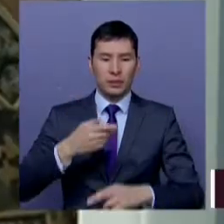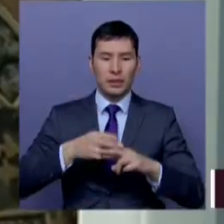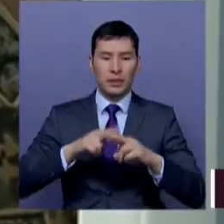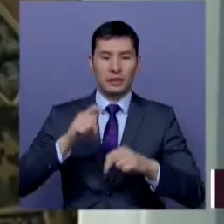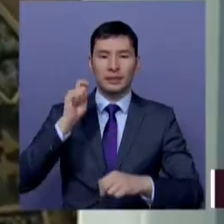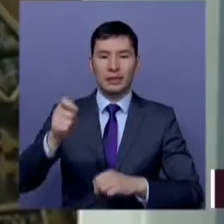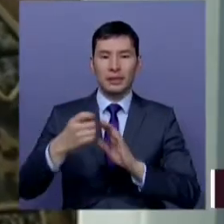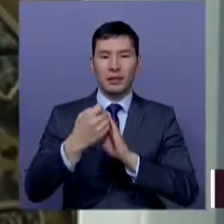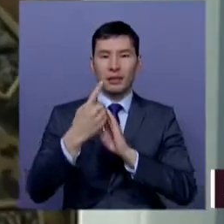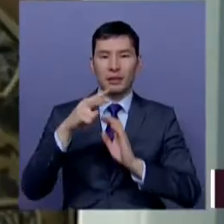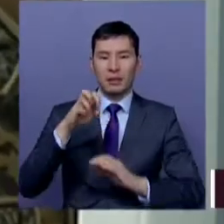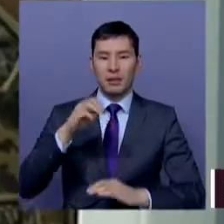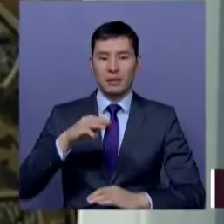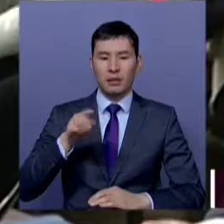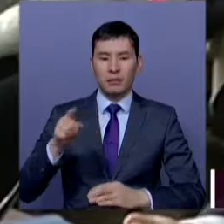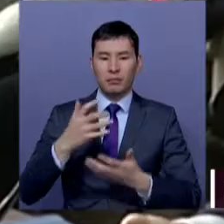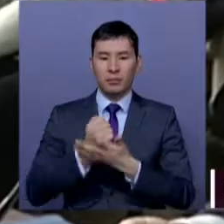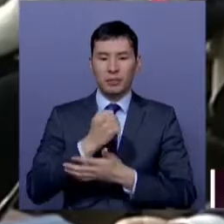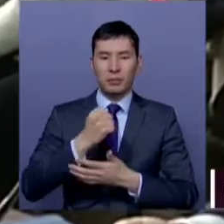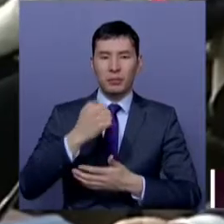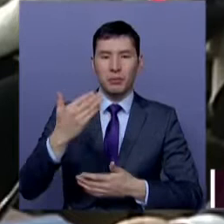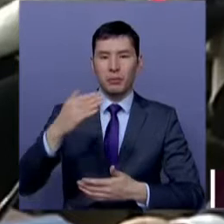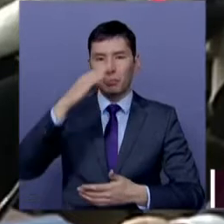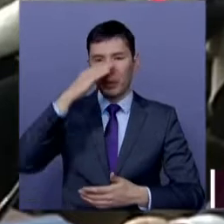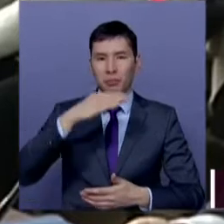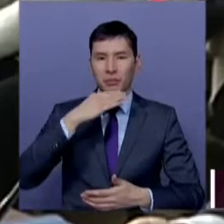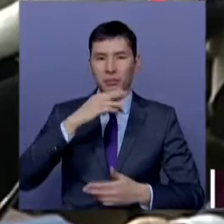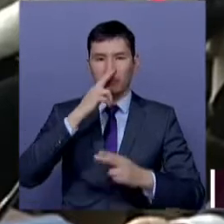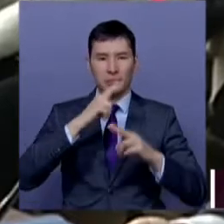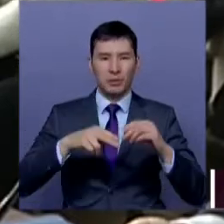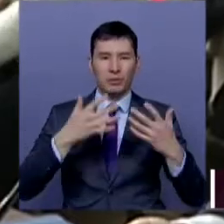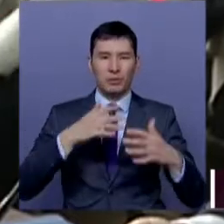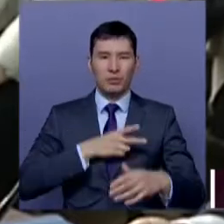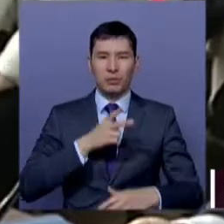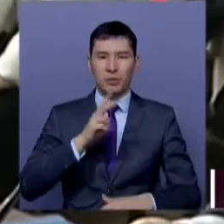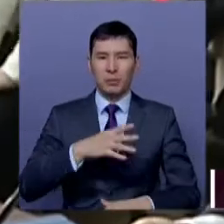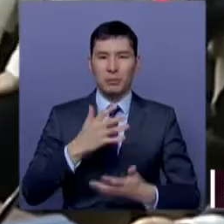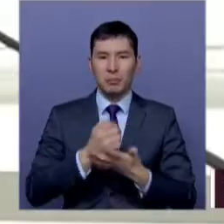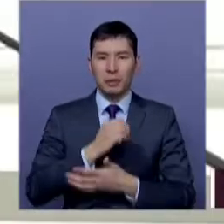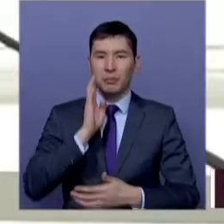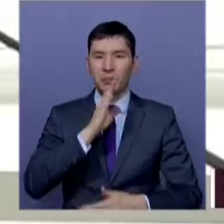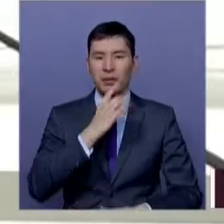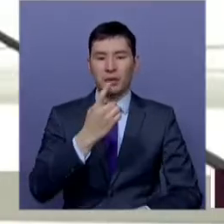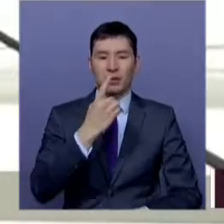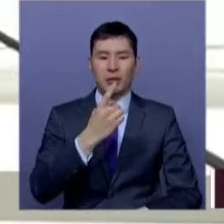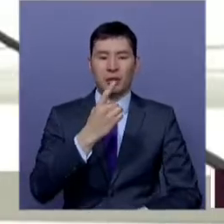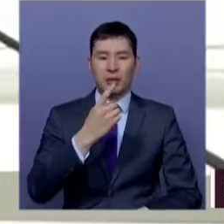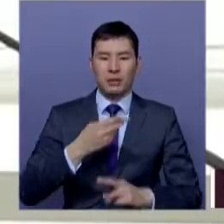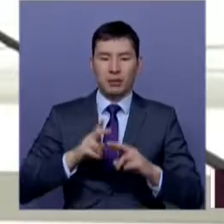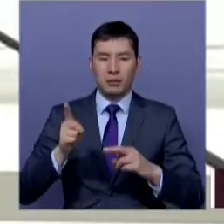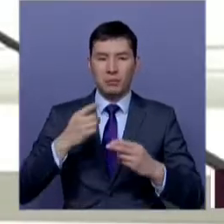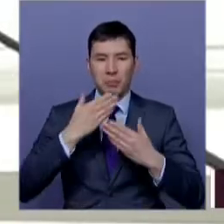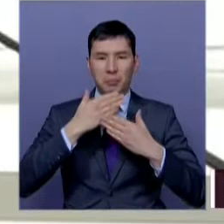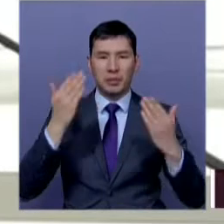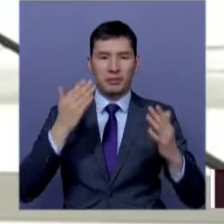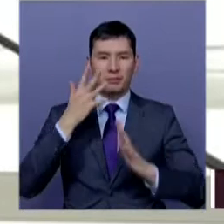сотталған Дінмұхамед әкесінен 6 жасында айырылған. Олар анамыздың жалғыз арқа сүйеріміз деп тергеу кезінде соңғы сөздерін айтқан еді.